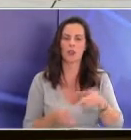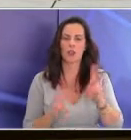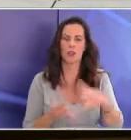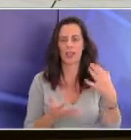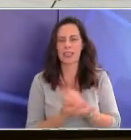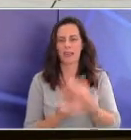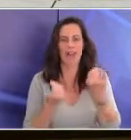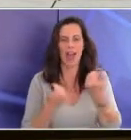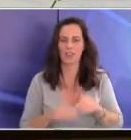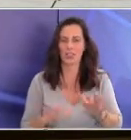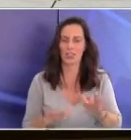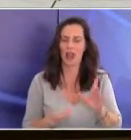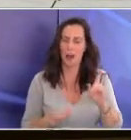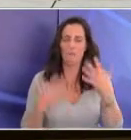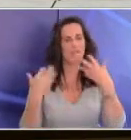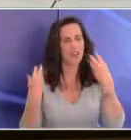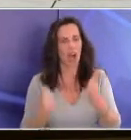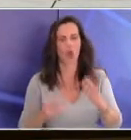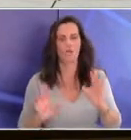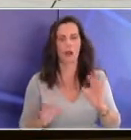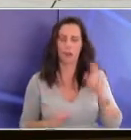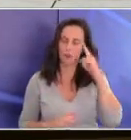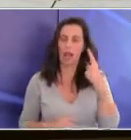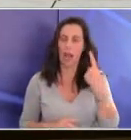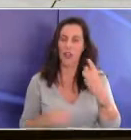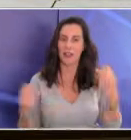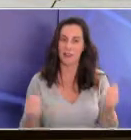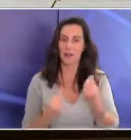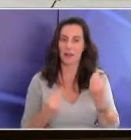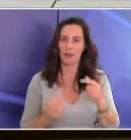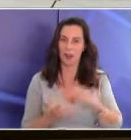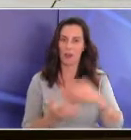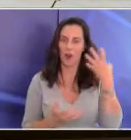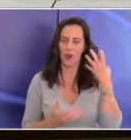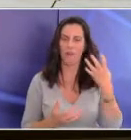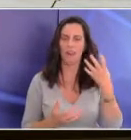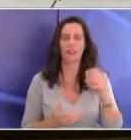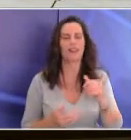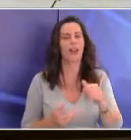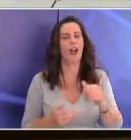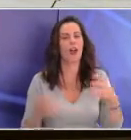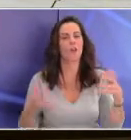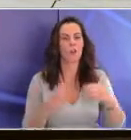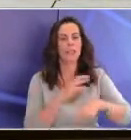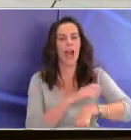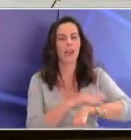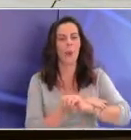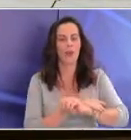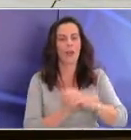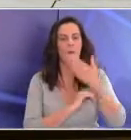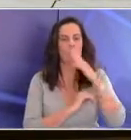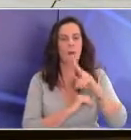לנצח ולהפסיד באווירה טובה ובאנרגיה טובה, אני חושבת שזה אחד הדברים, אגב לכן אני אוהדת של הפועל קטמון, כי בדיוק שם אנחנו יודעים לעשות את